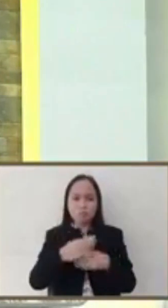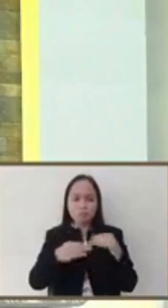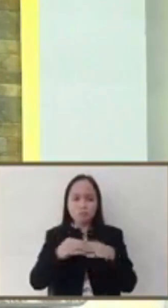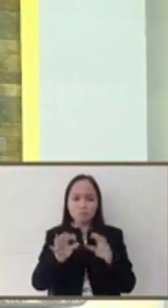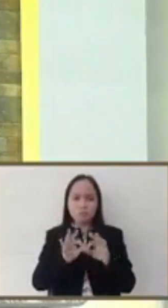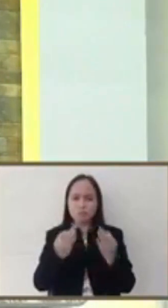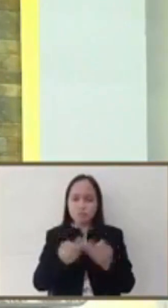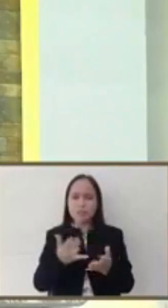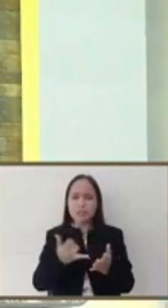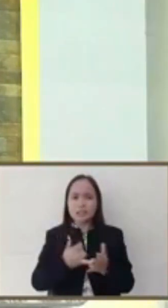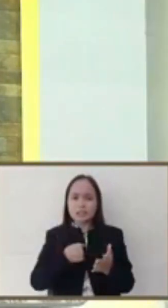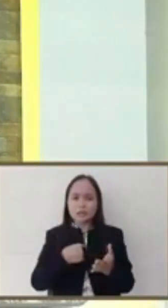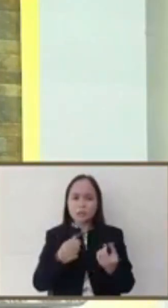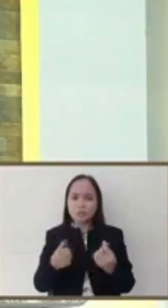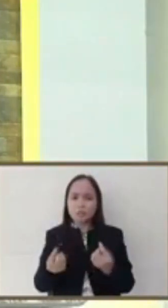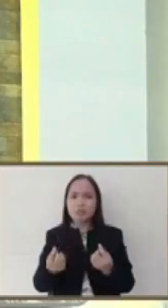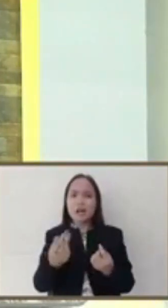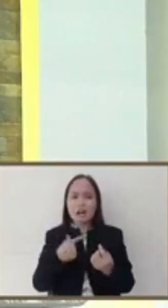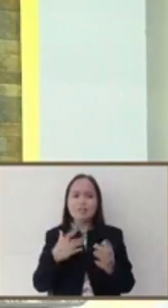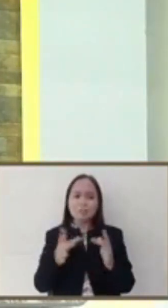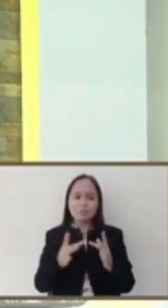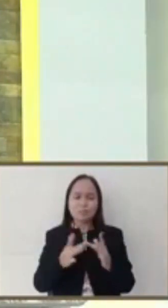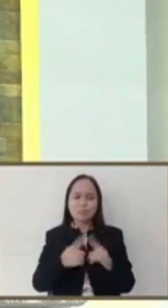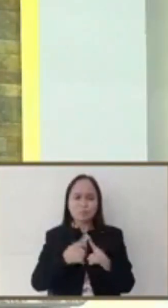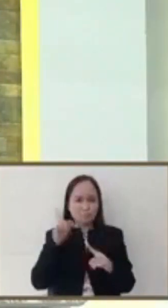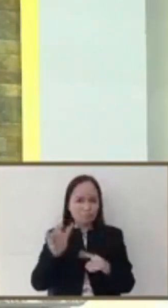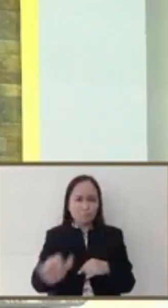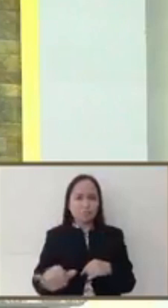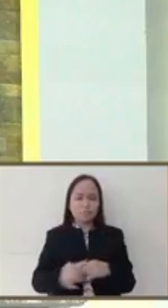at ito ang gagawin ko, may connection sa eternity.